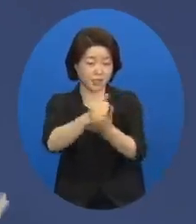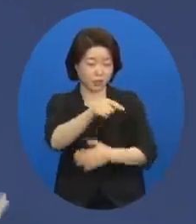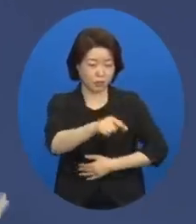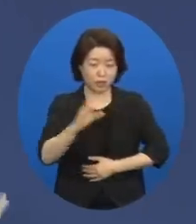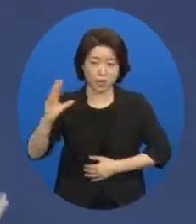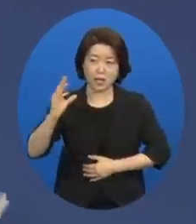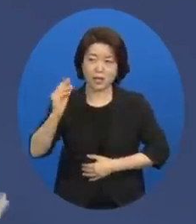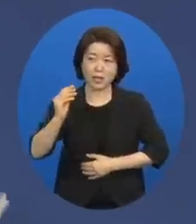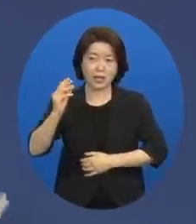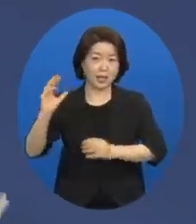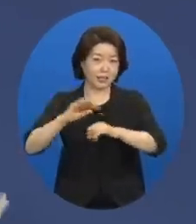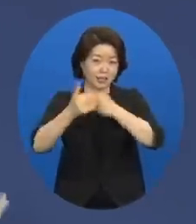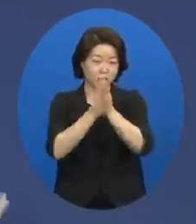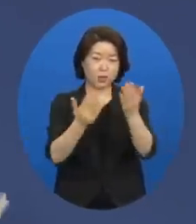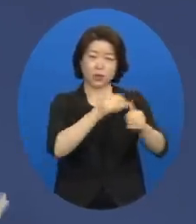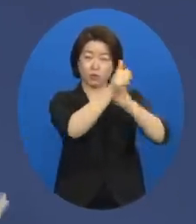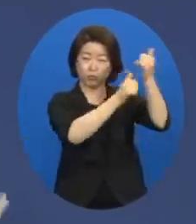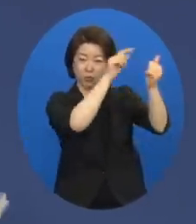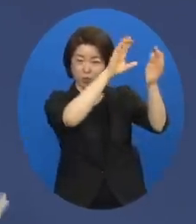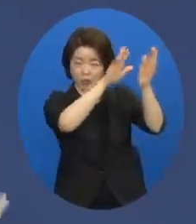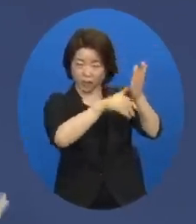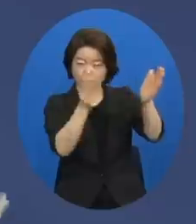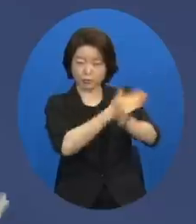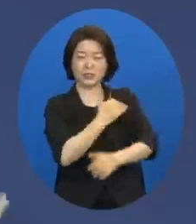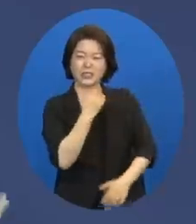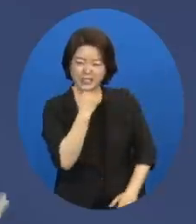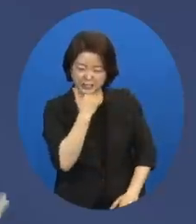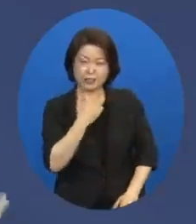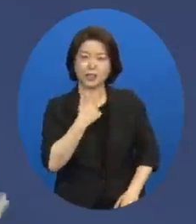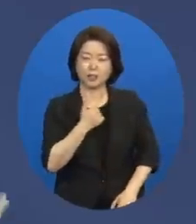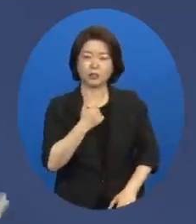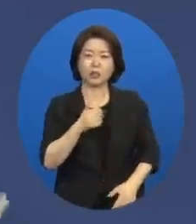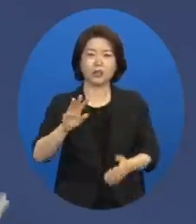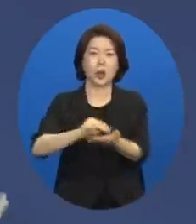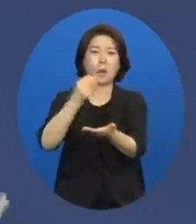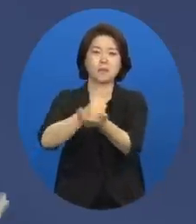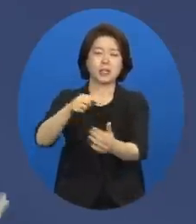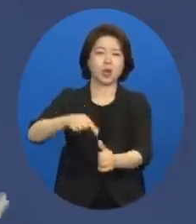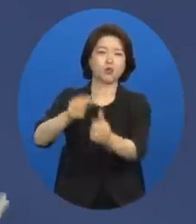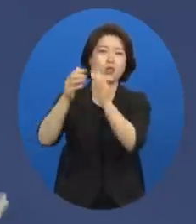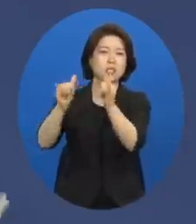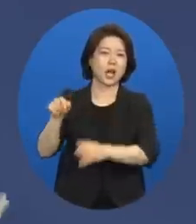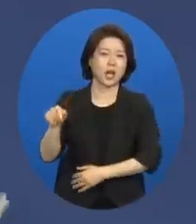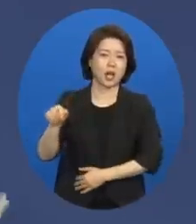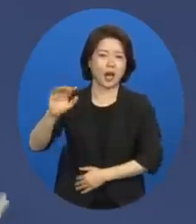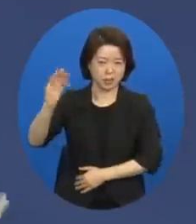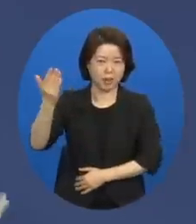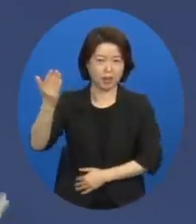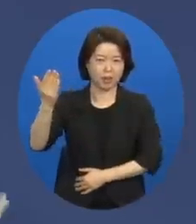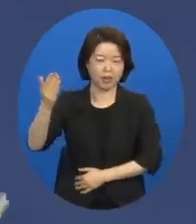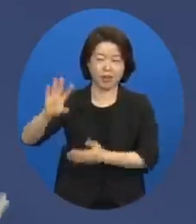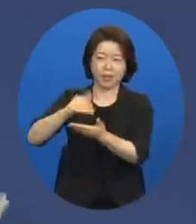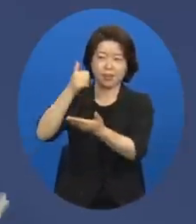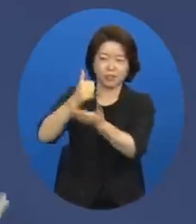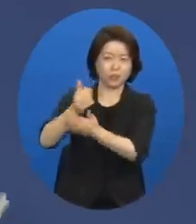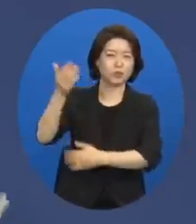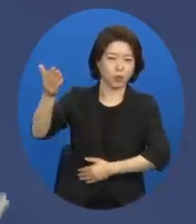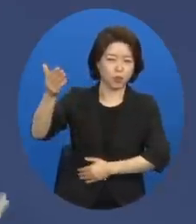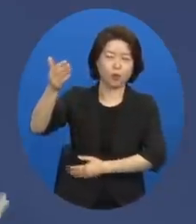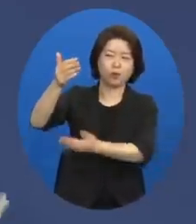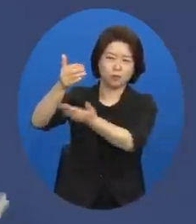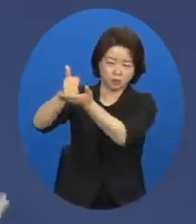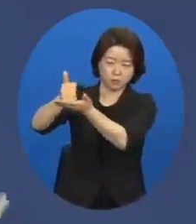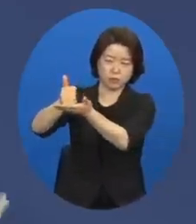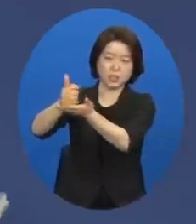성경이 조상적부터 우리가 기다려오던 바로 메시아 즉 구원자라는 말이죠. 메시아 그리스도 바로 그분이